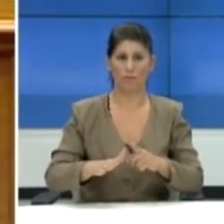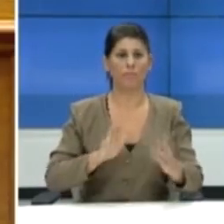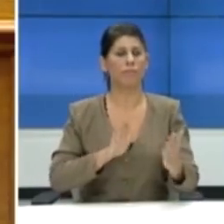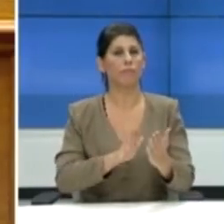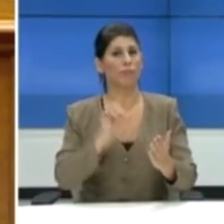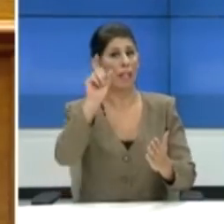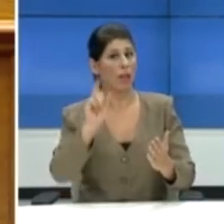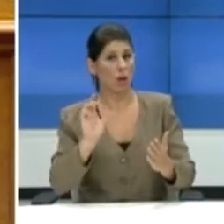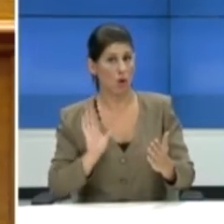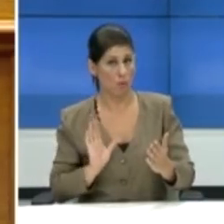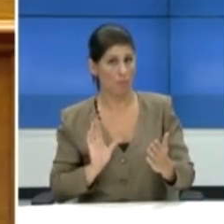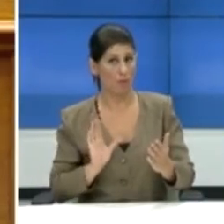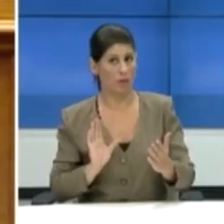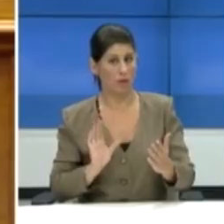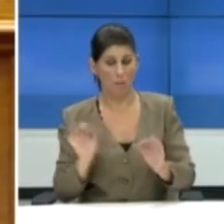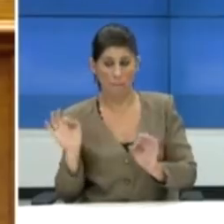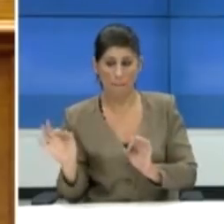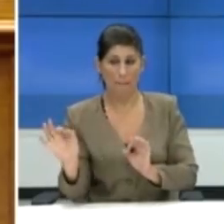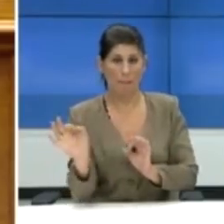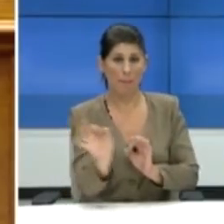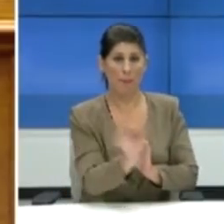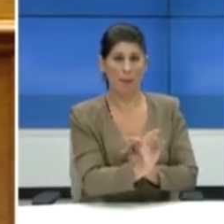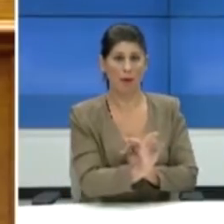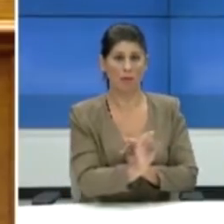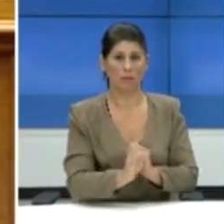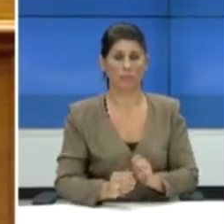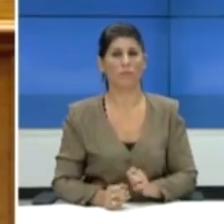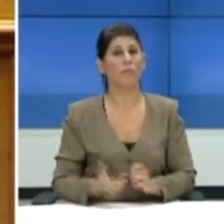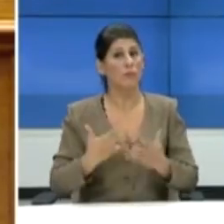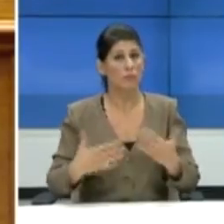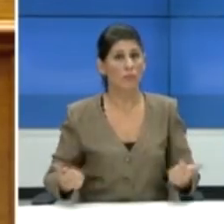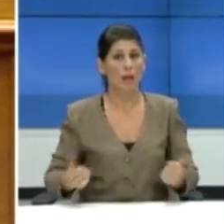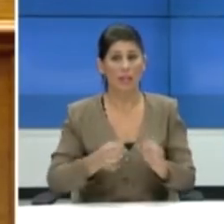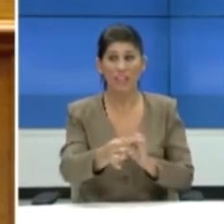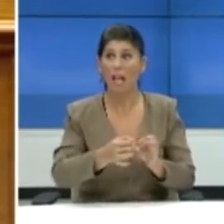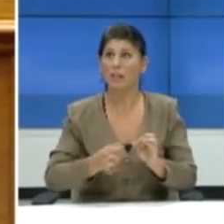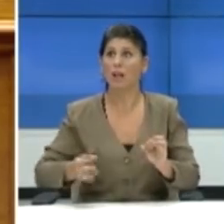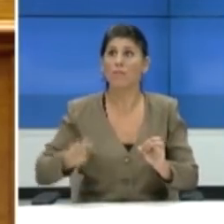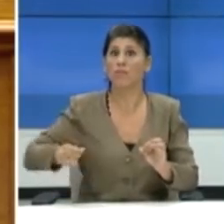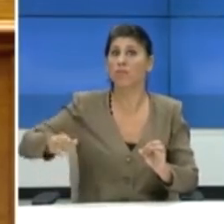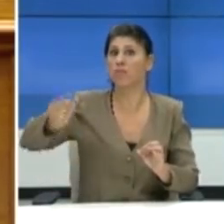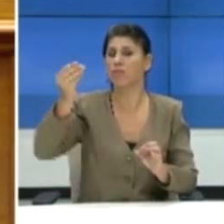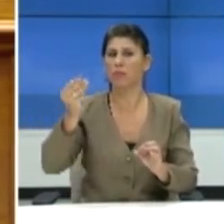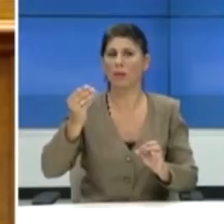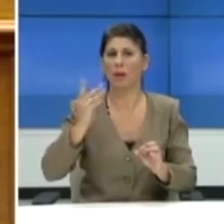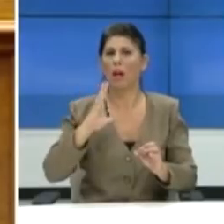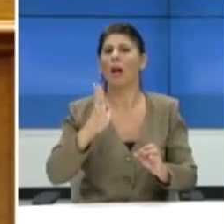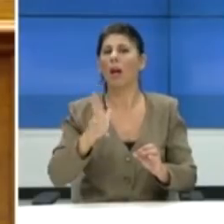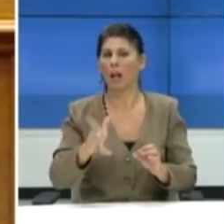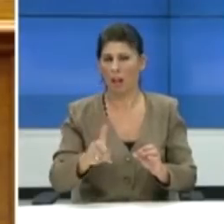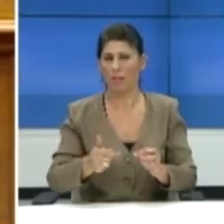στο ενδεχόμενο η πανδημία να πάρει ανεξέλεγκτες διαστάσεις